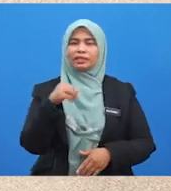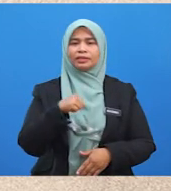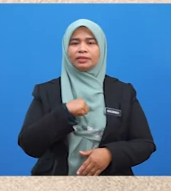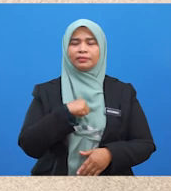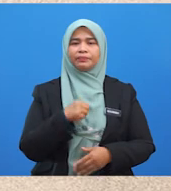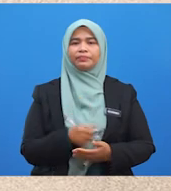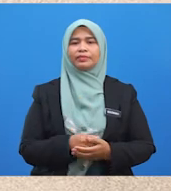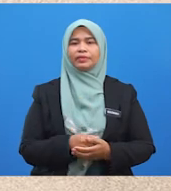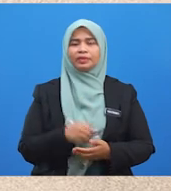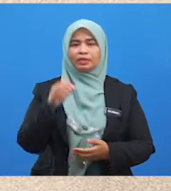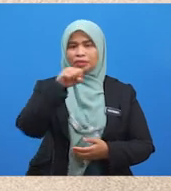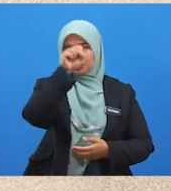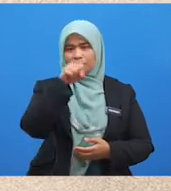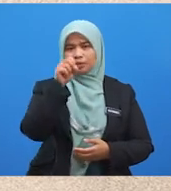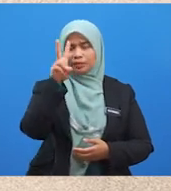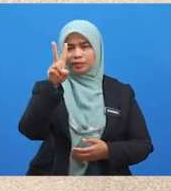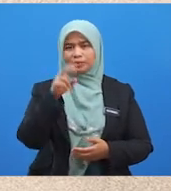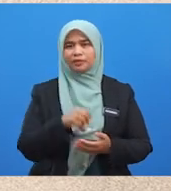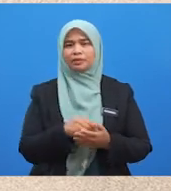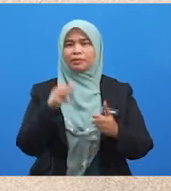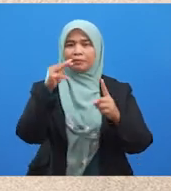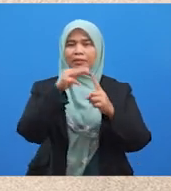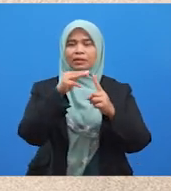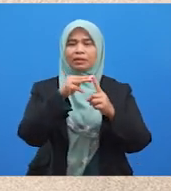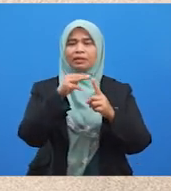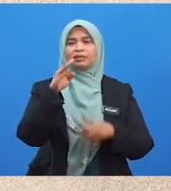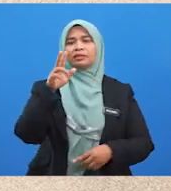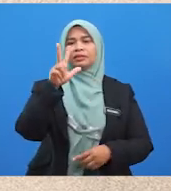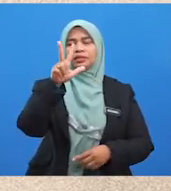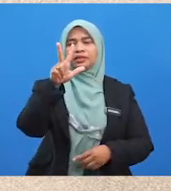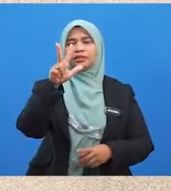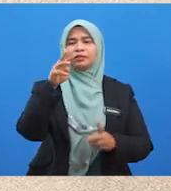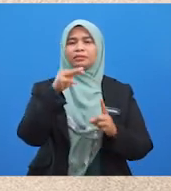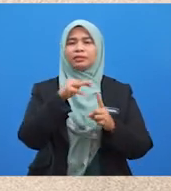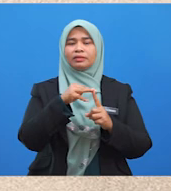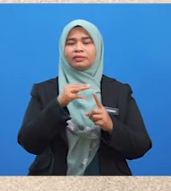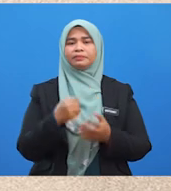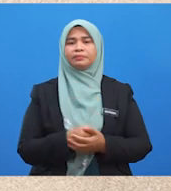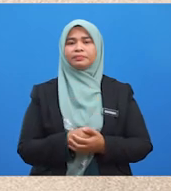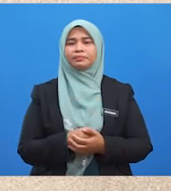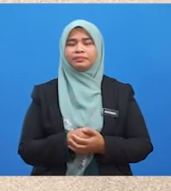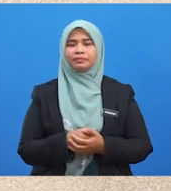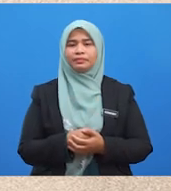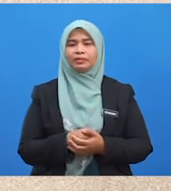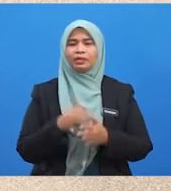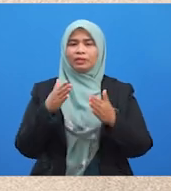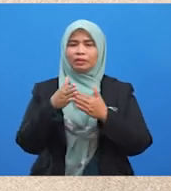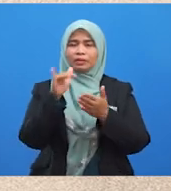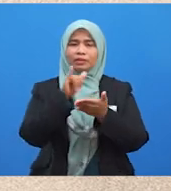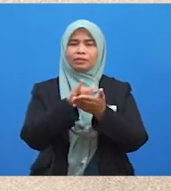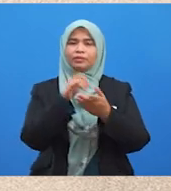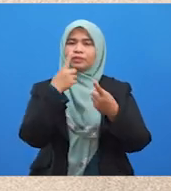Bagi soalan kedua pula, markah yang diperuntukkan adalah 3 markah juga. Oleh